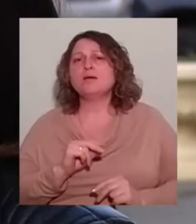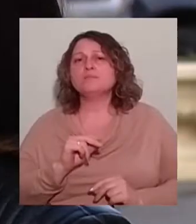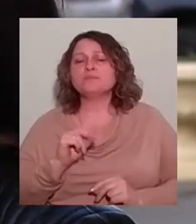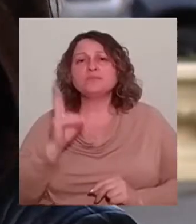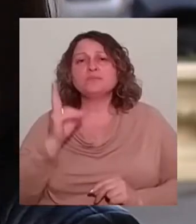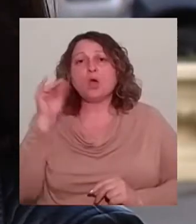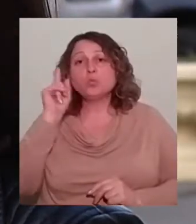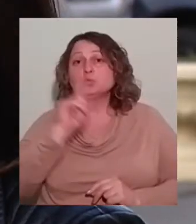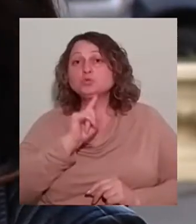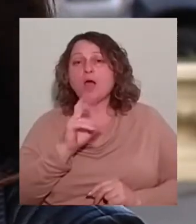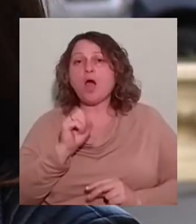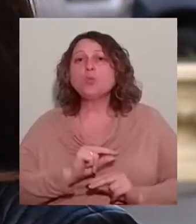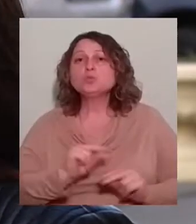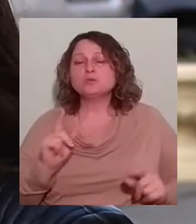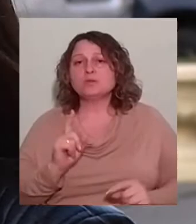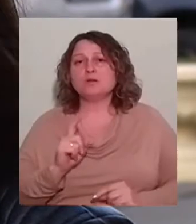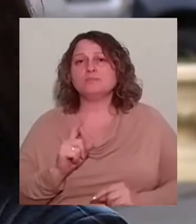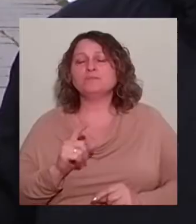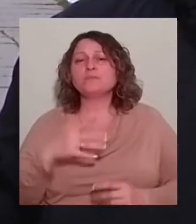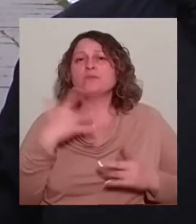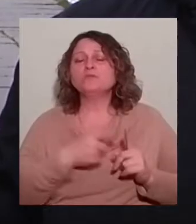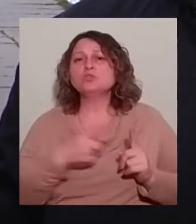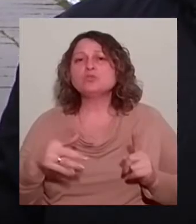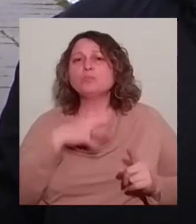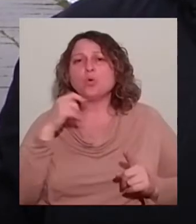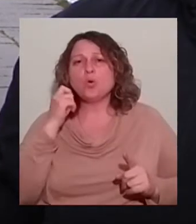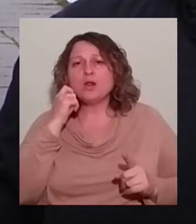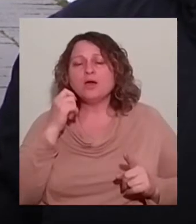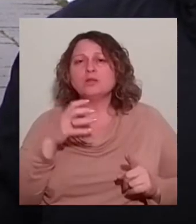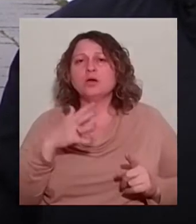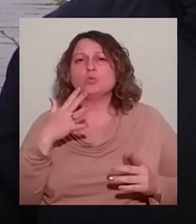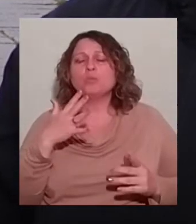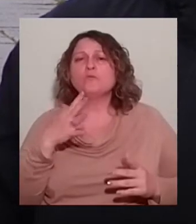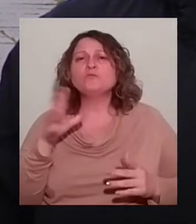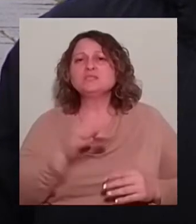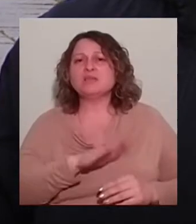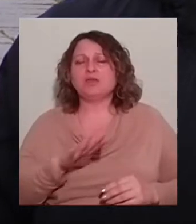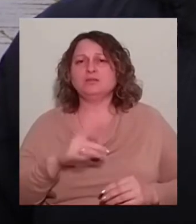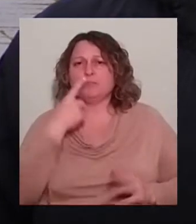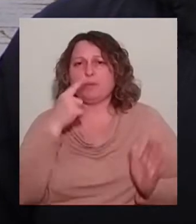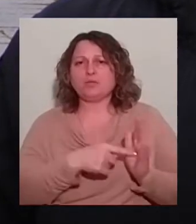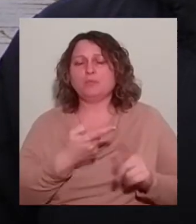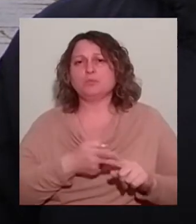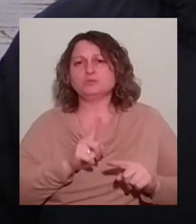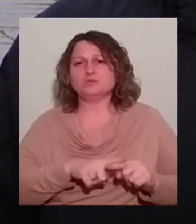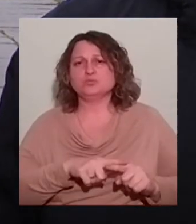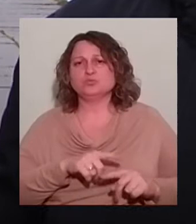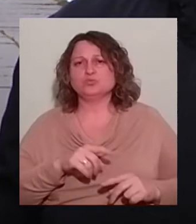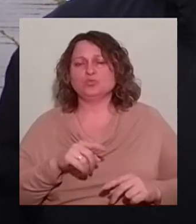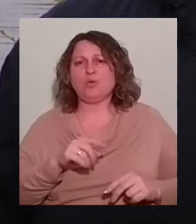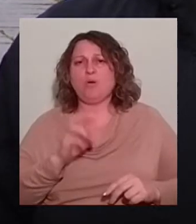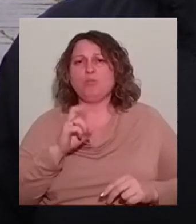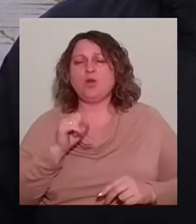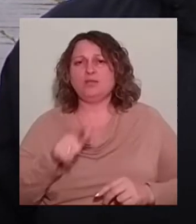Стверджує, булінгу у класі піддавалися майже усі. Стався був такий випадок з іншим моїм однокласником, коли вона запхала йому